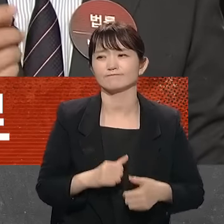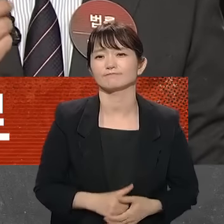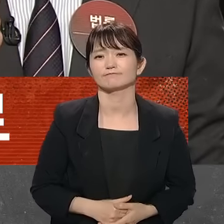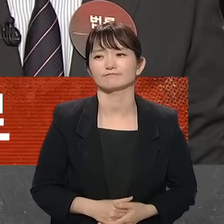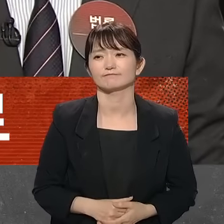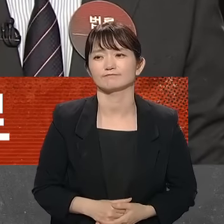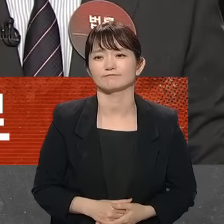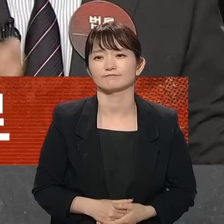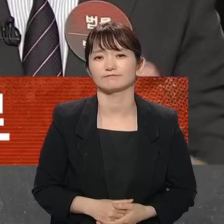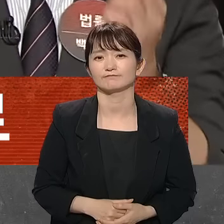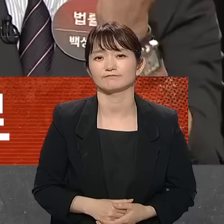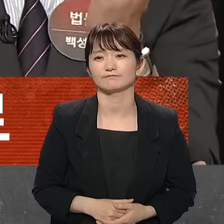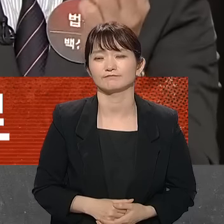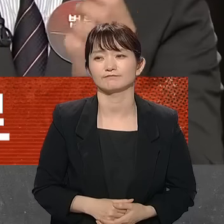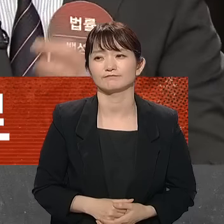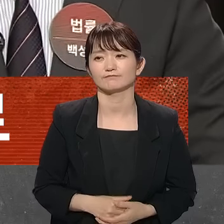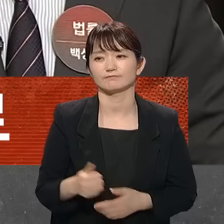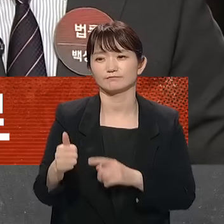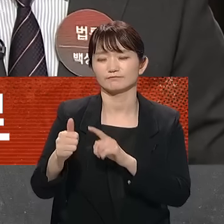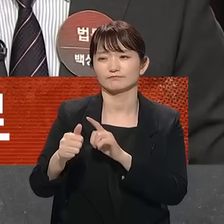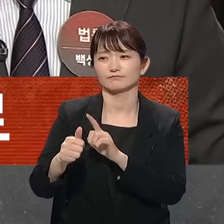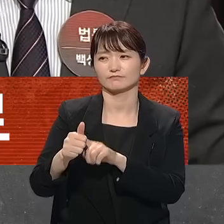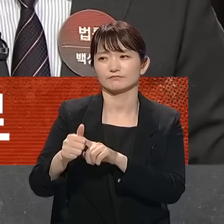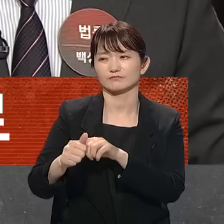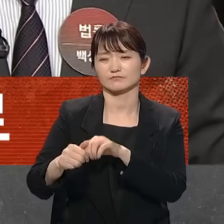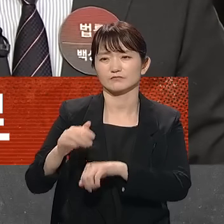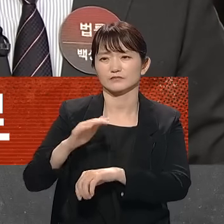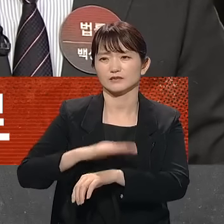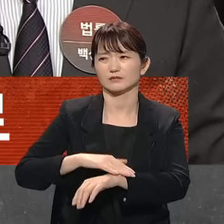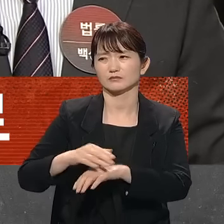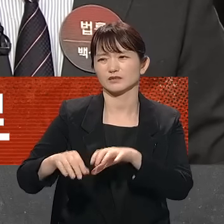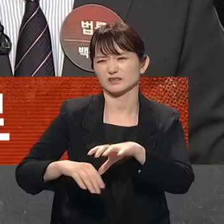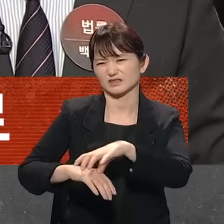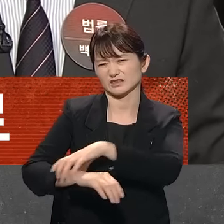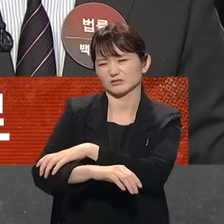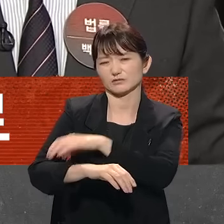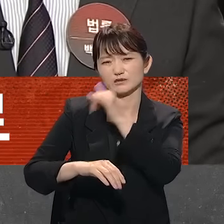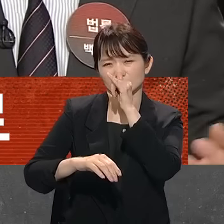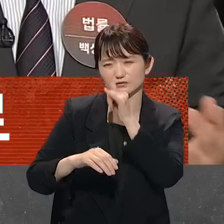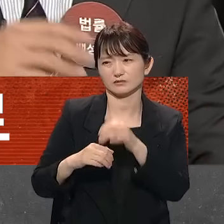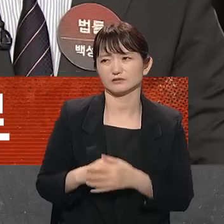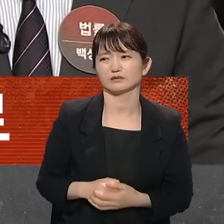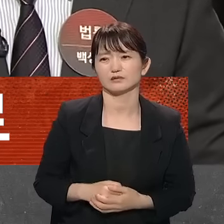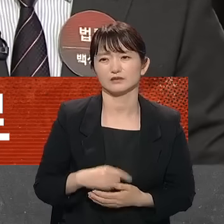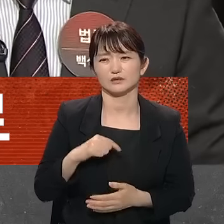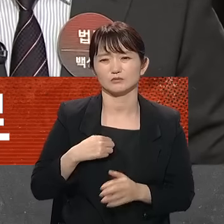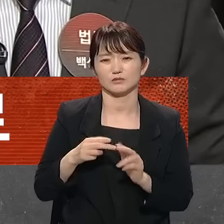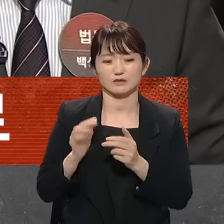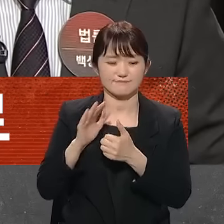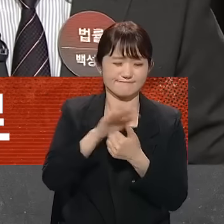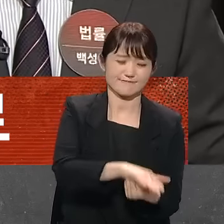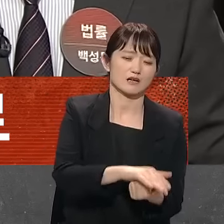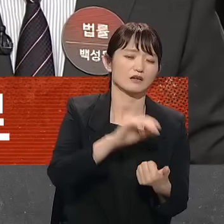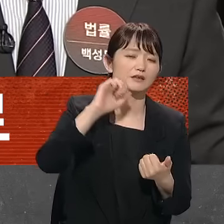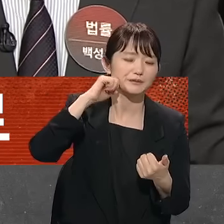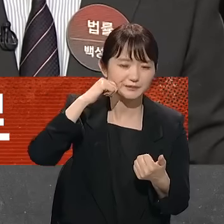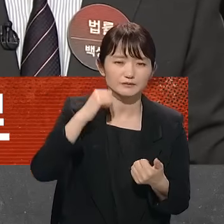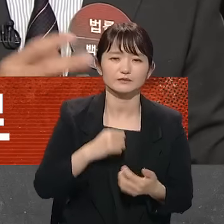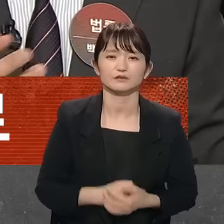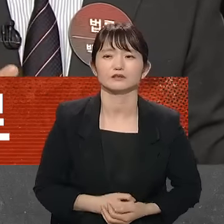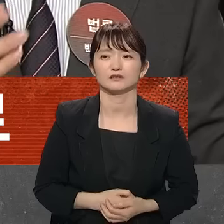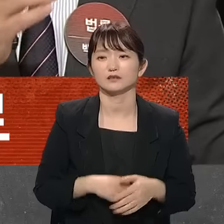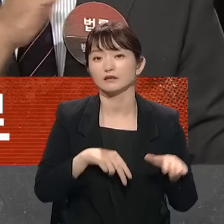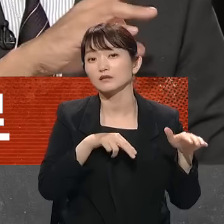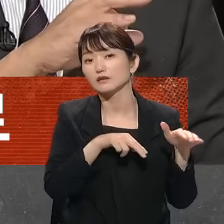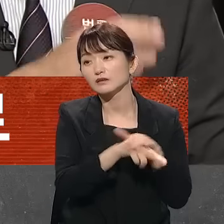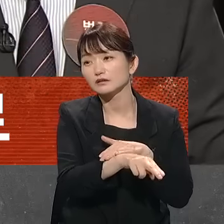이제 하필 그때 제보자가 한 팔에 깁스를 하고 있었어요. 아이고. 그러니까 이제 본인이 제압하기 좀 힘든 상황이었고, 근데